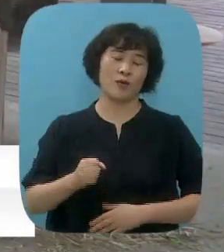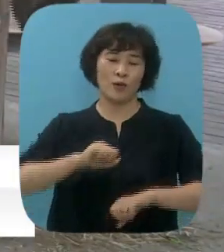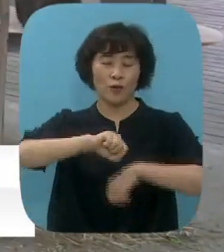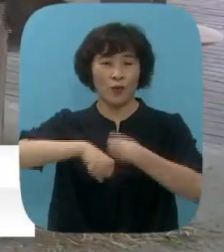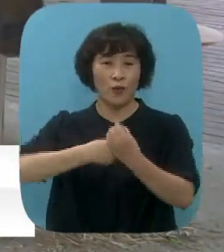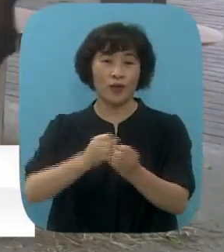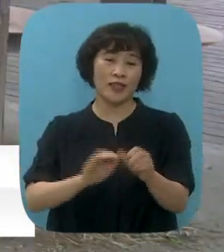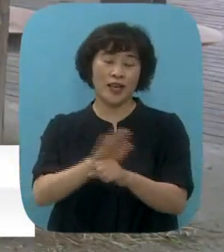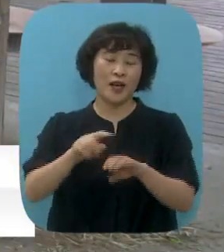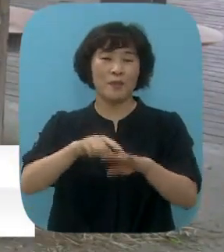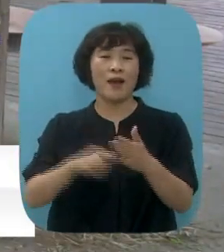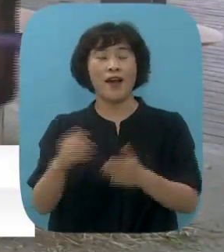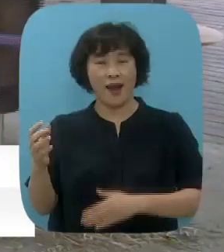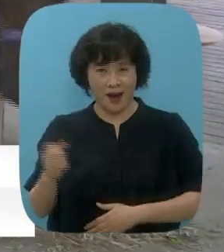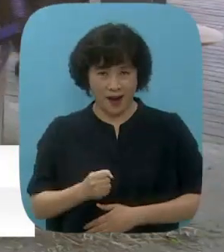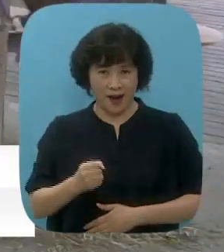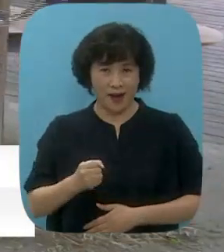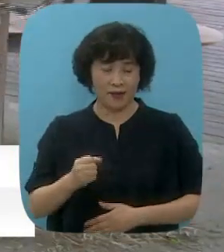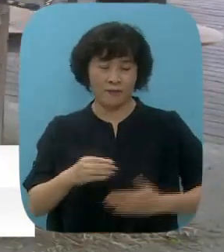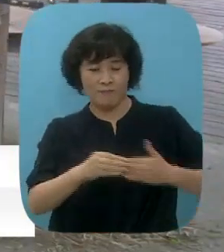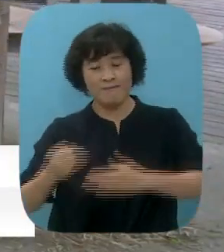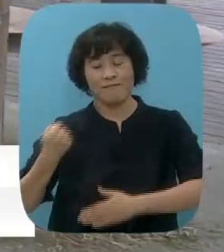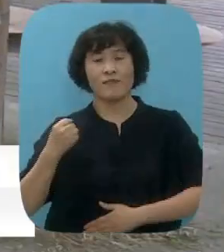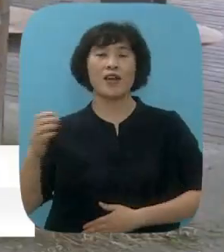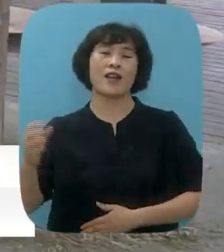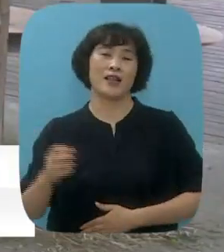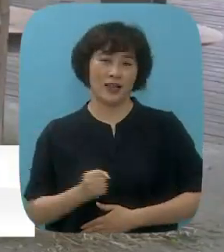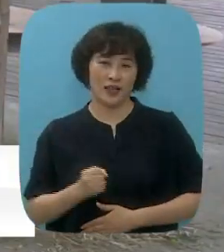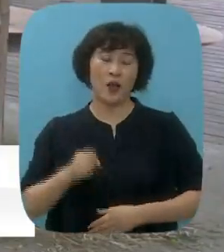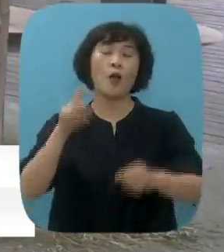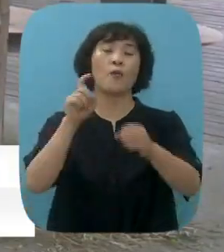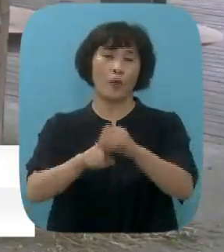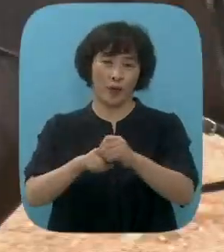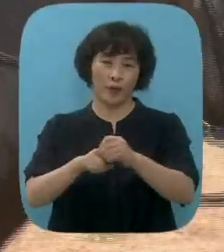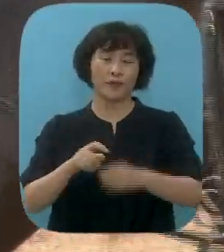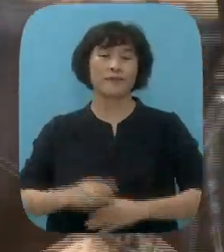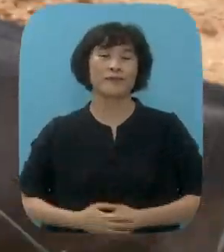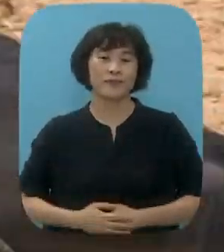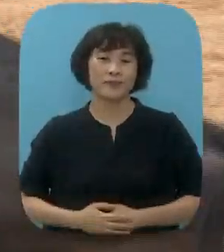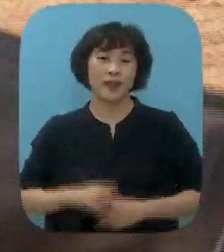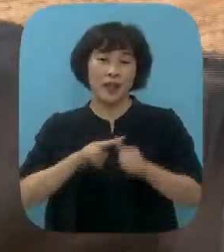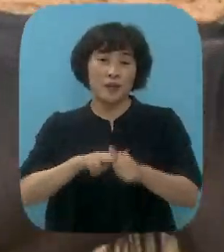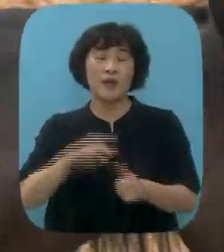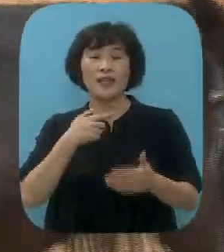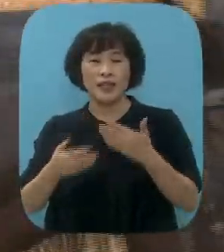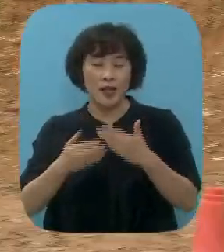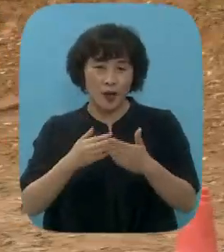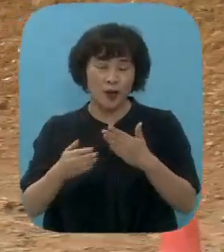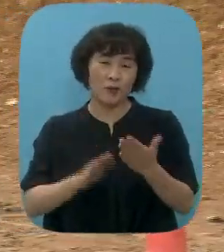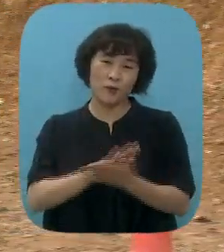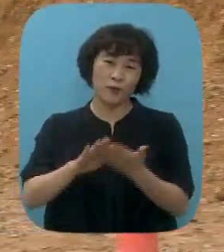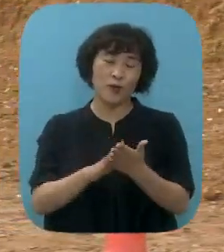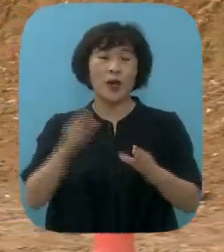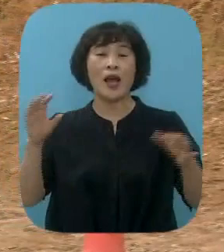더 동물을 사랑하는 마음을 가지게 되고 조금 더 리더십을 갖게 되는 그런 것을 목표로 해서 승마 체험과 노래를